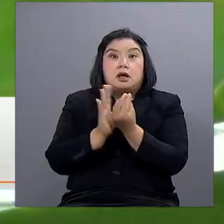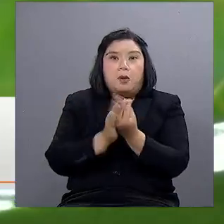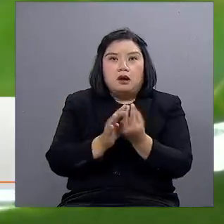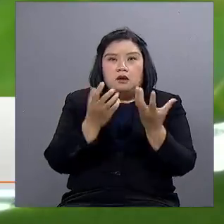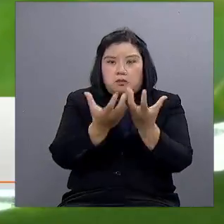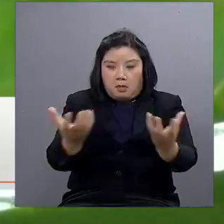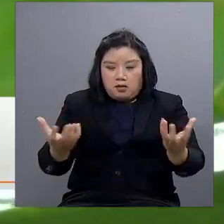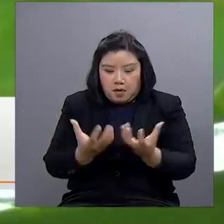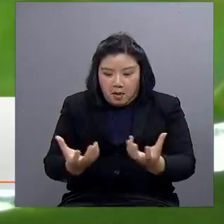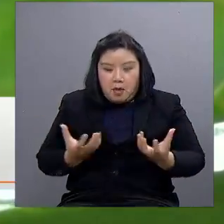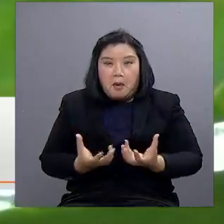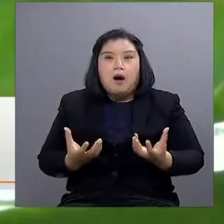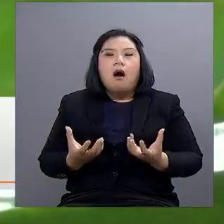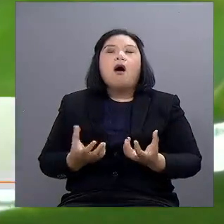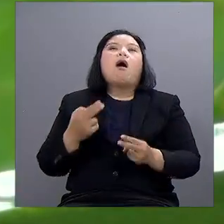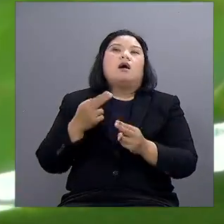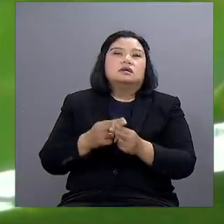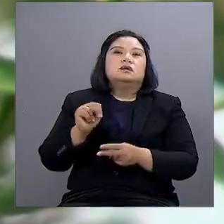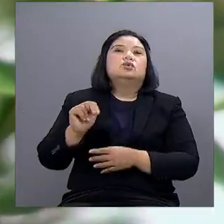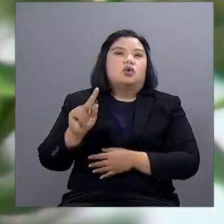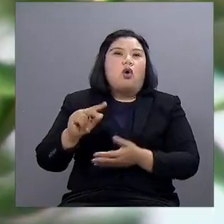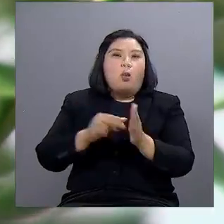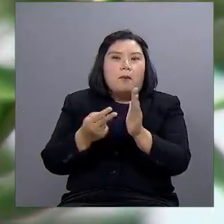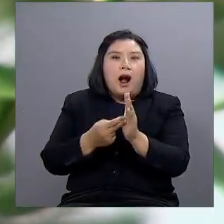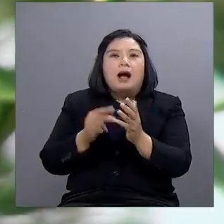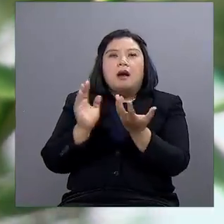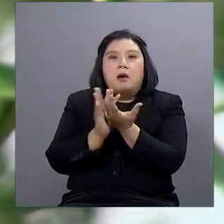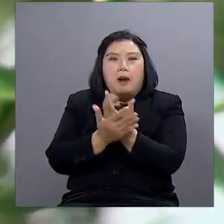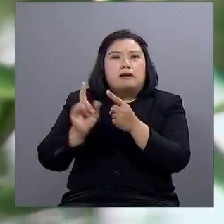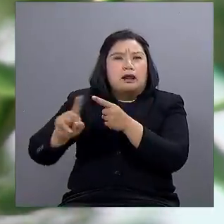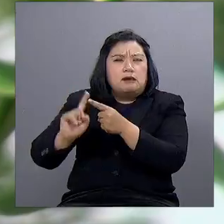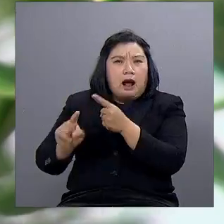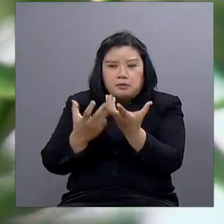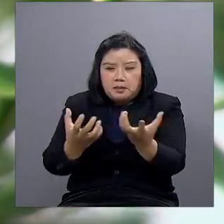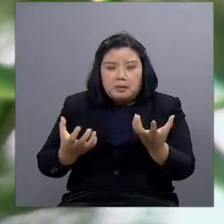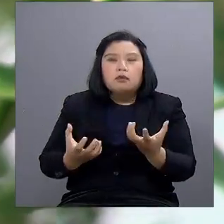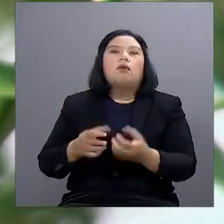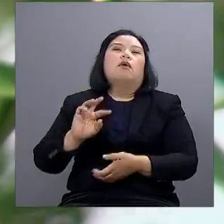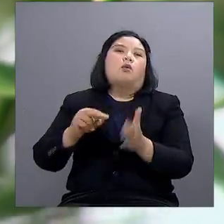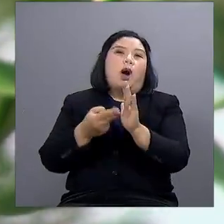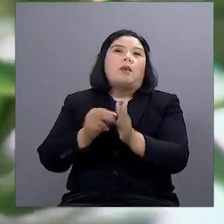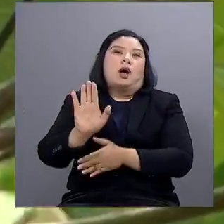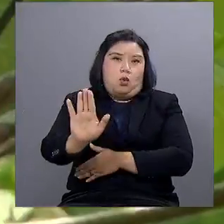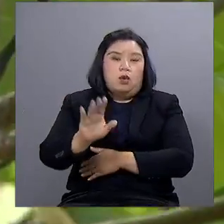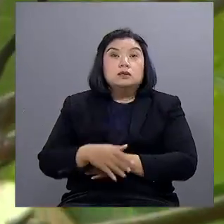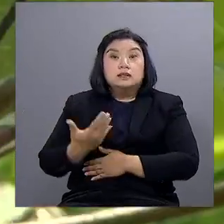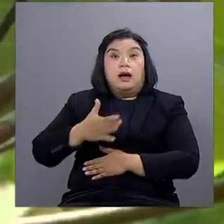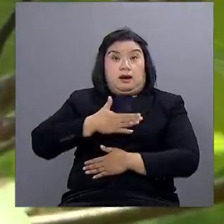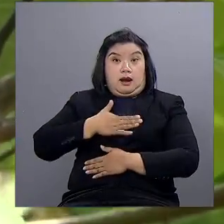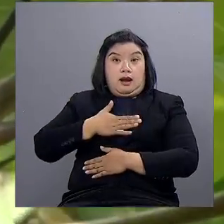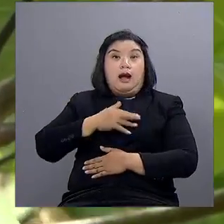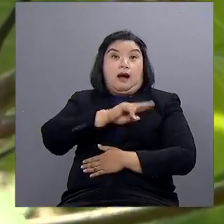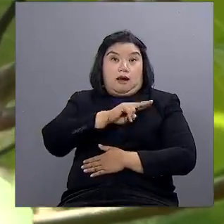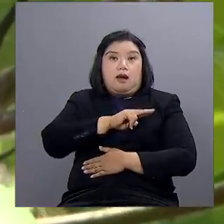เรียกว่าผักเนาะนั่นเองนะครับทั้งคุณฮาวาเล่าให้ฟังว่านอกจากพื้นที่บ้านตัวเองที่ปลูกผักเนาะไว้ขายแล้วอีกหลายบ้าน